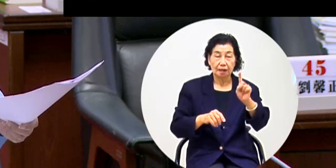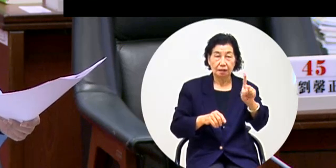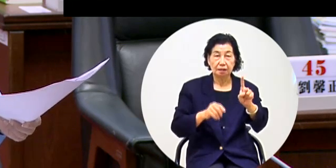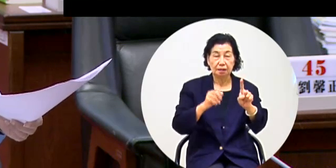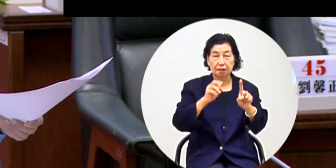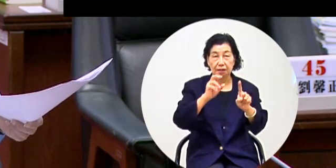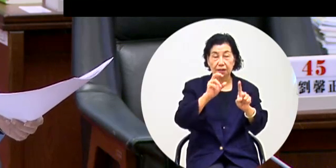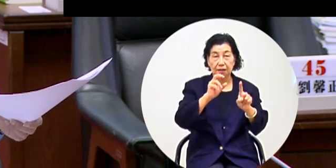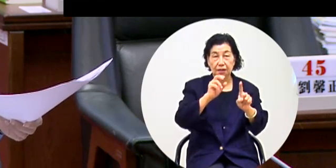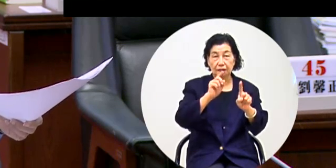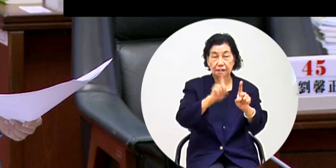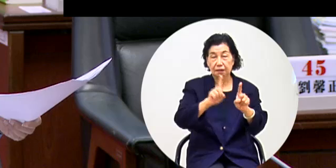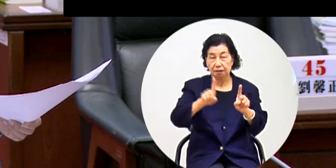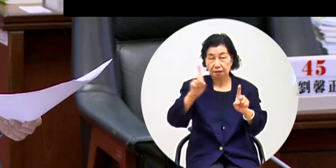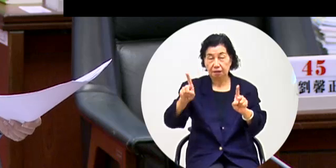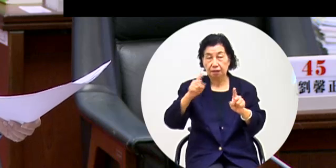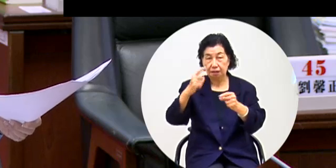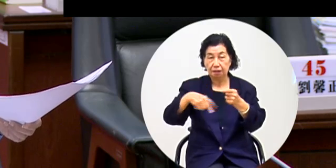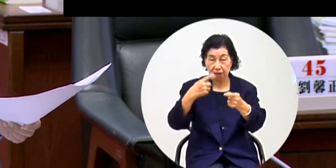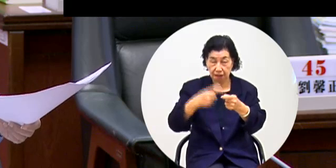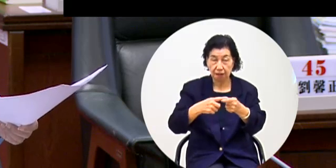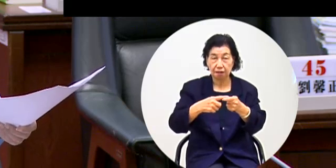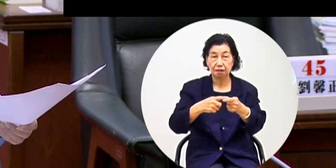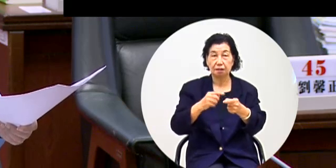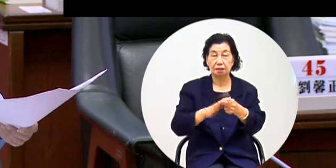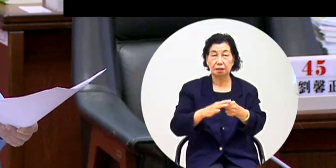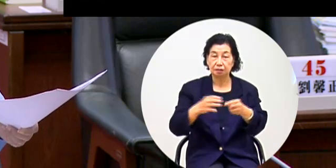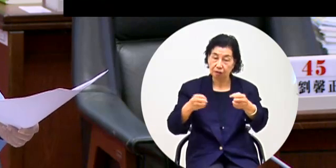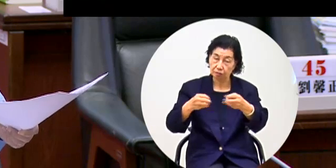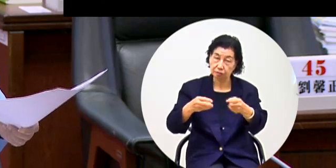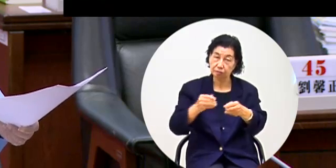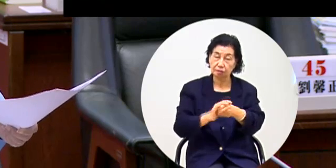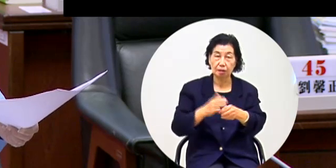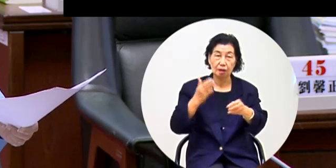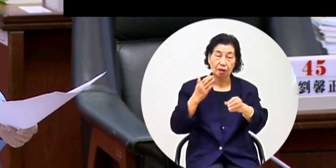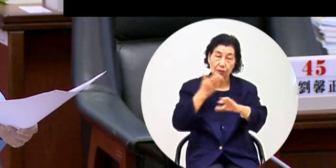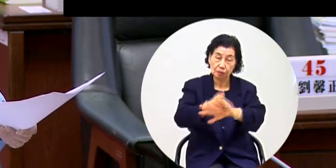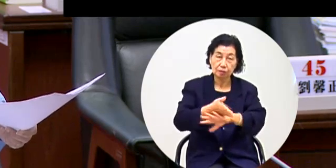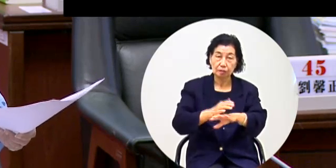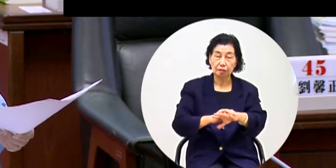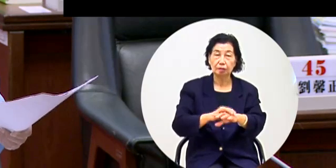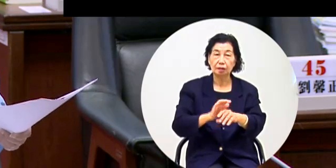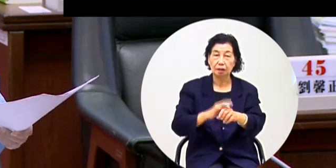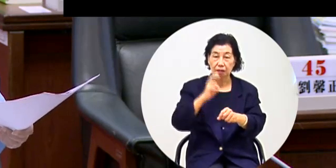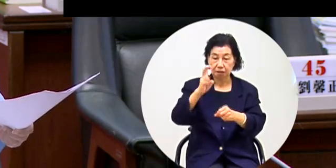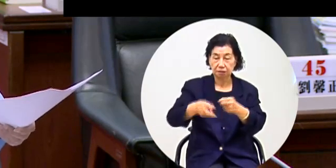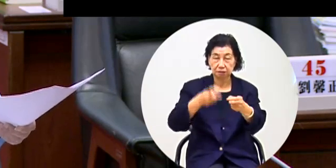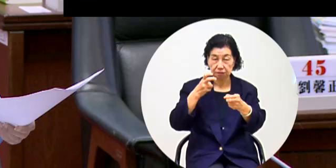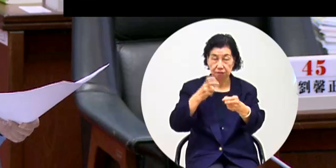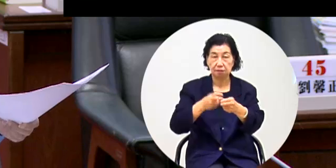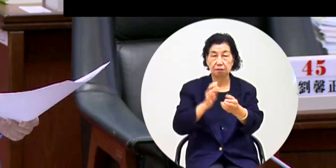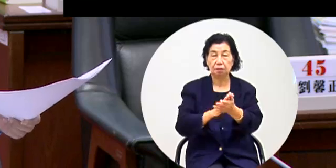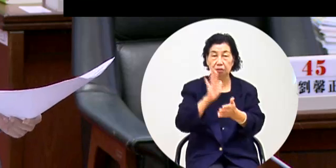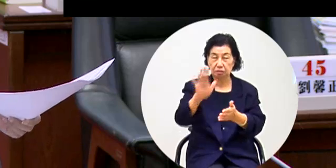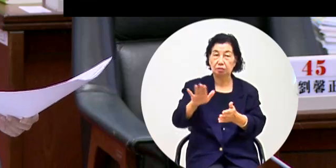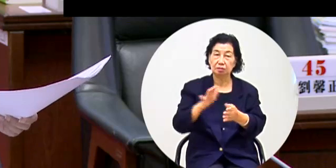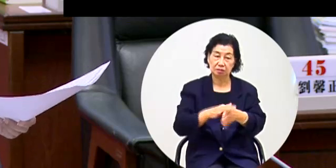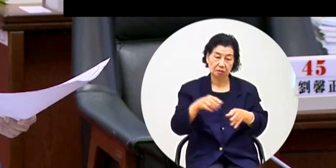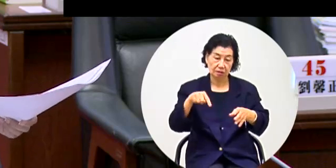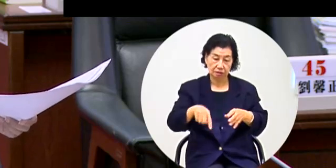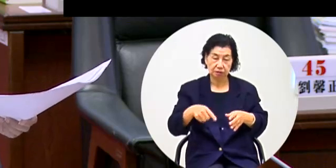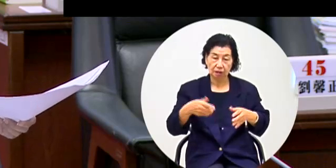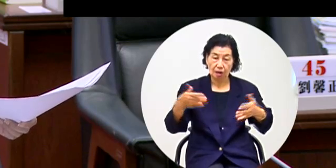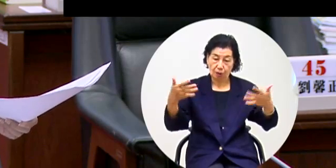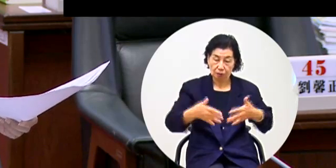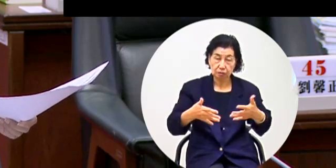西，所以高雄市将来会面临到的问题，就是在这个时间点，非得要把它调查清楚、了解清楚，做